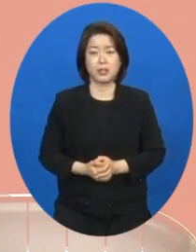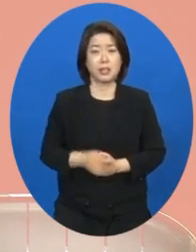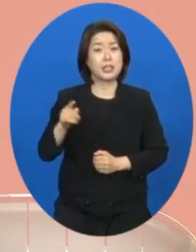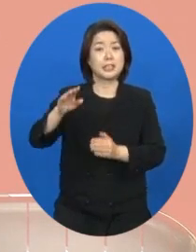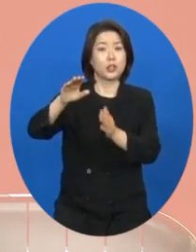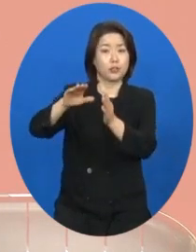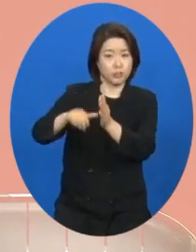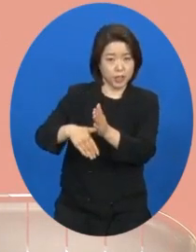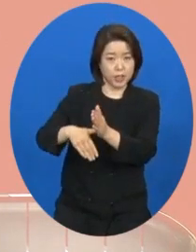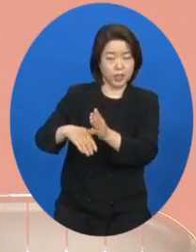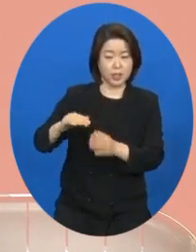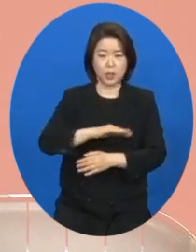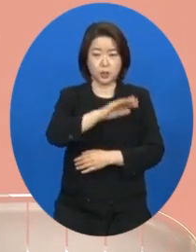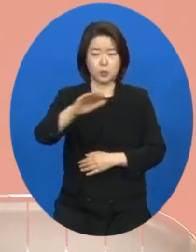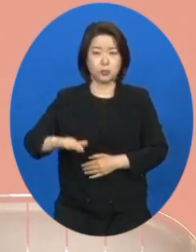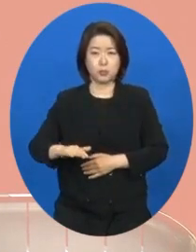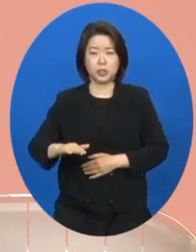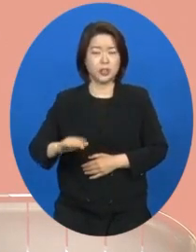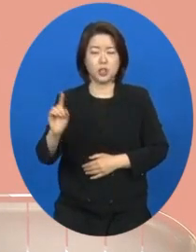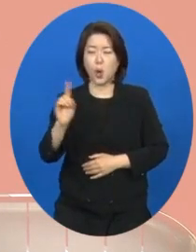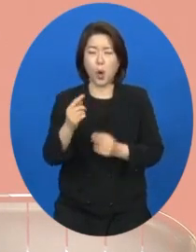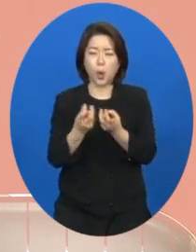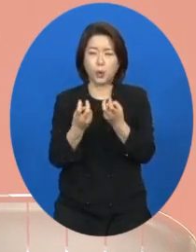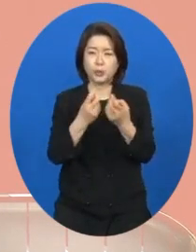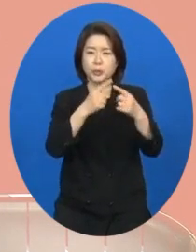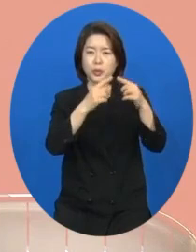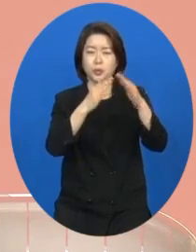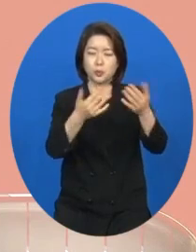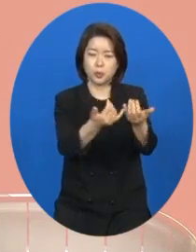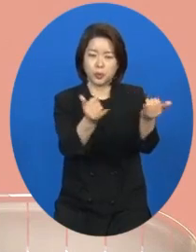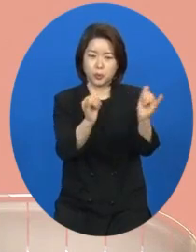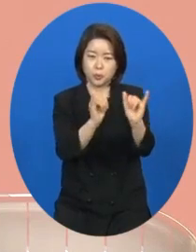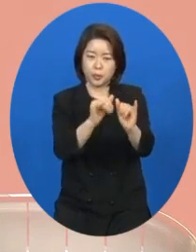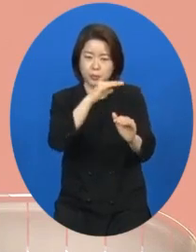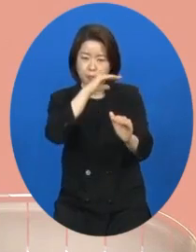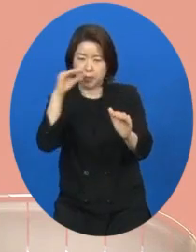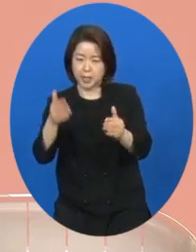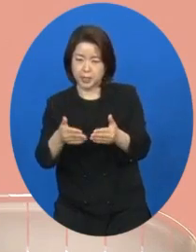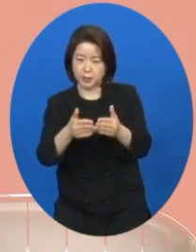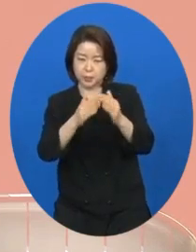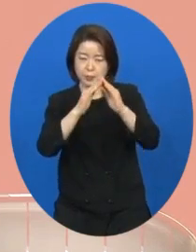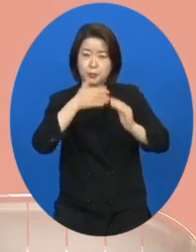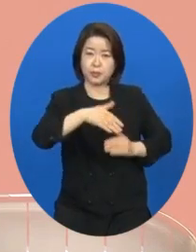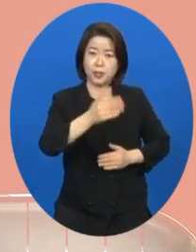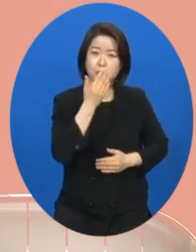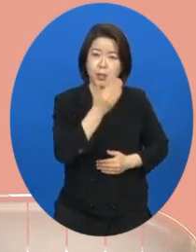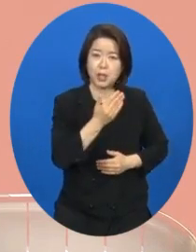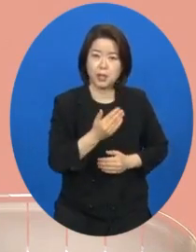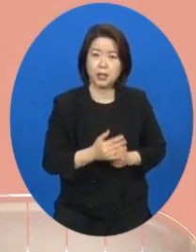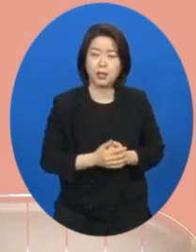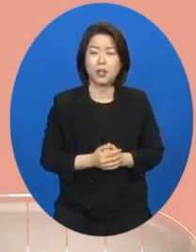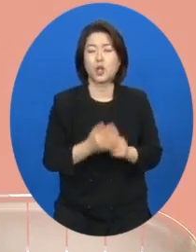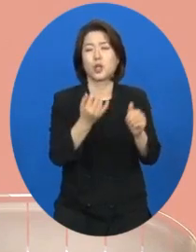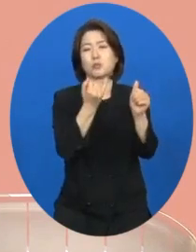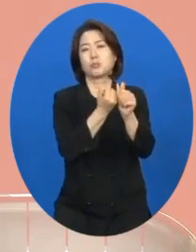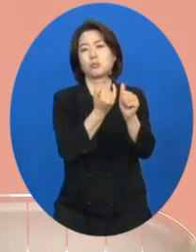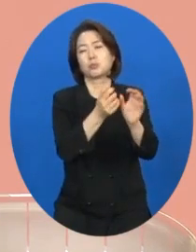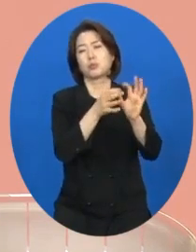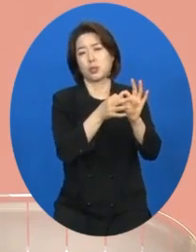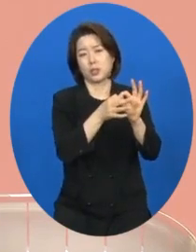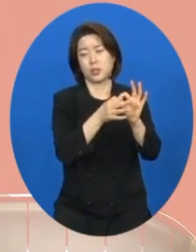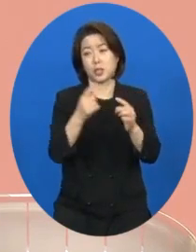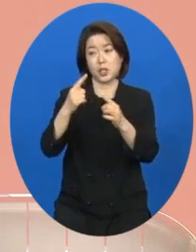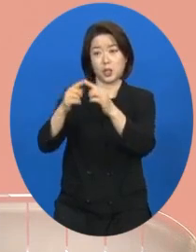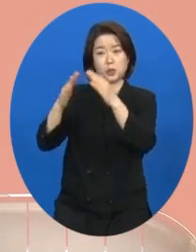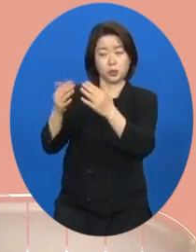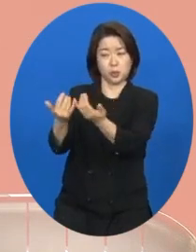때 우리가 어떻게 교회 공동체를 세워갈 수 있을까요? 부부 관계가 교회